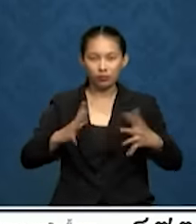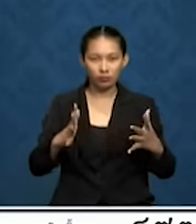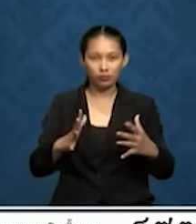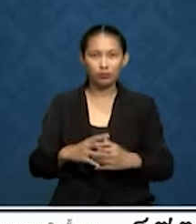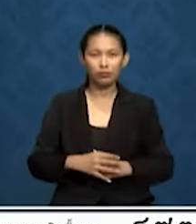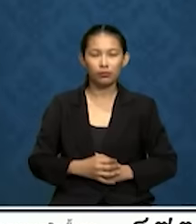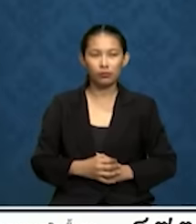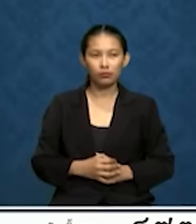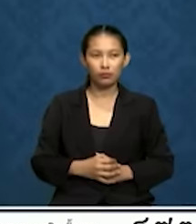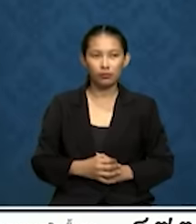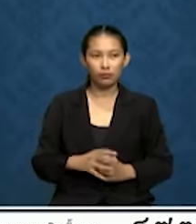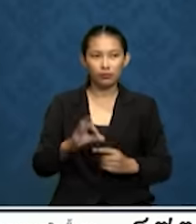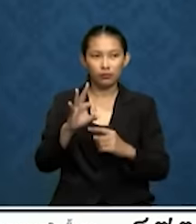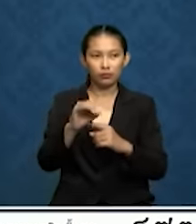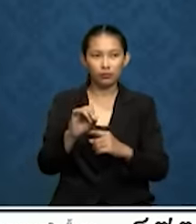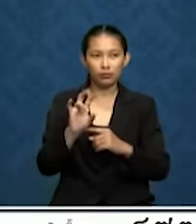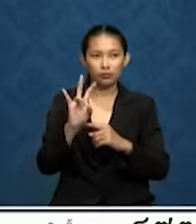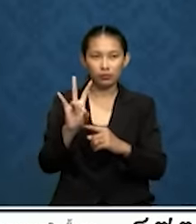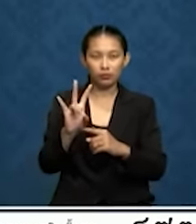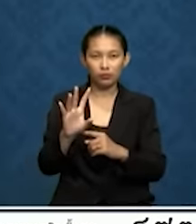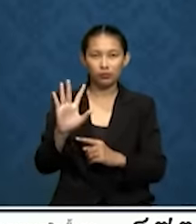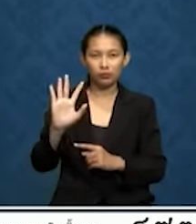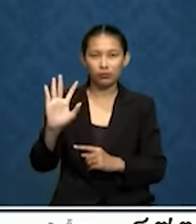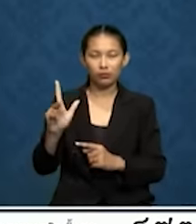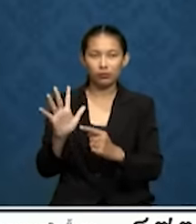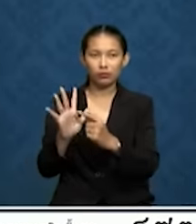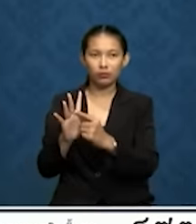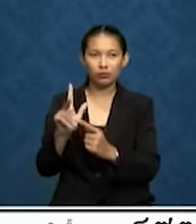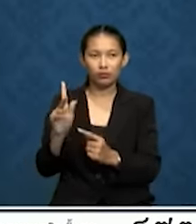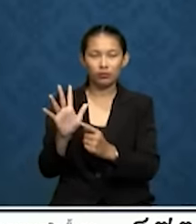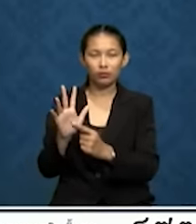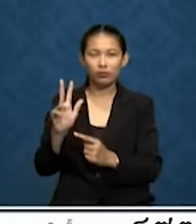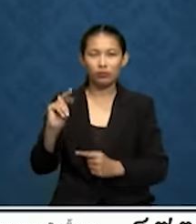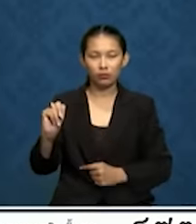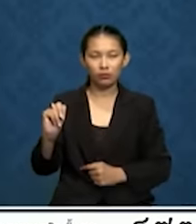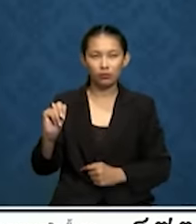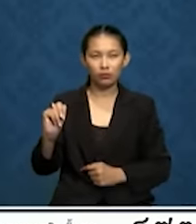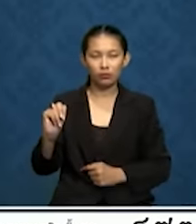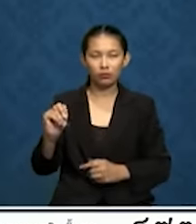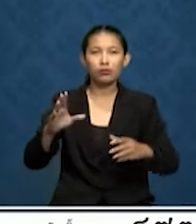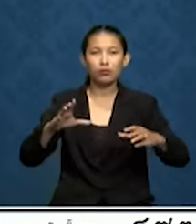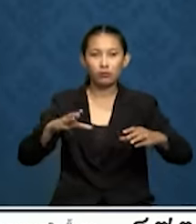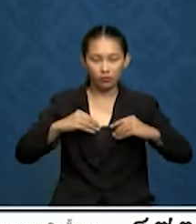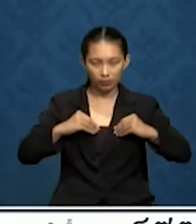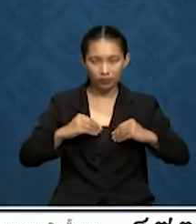อบค่ะ 97นายชูกันคุณวงศา เห็นชอบ